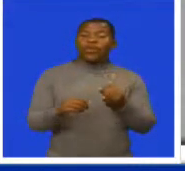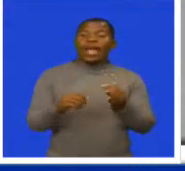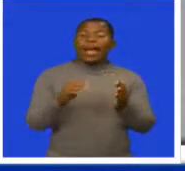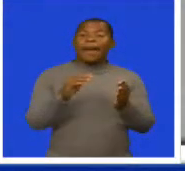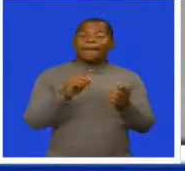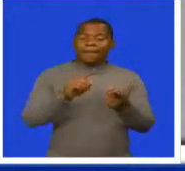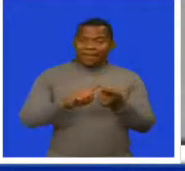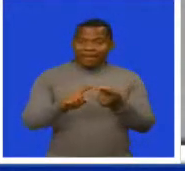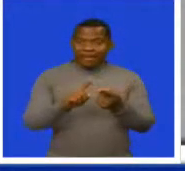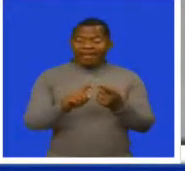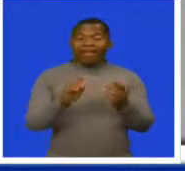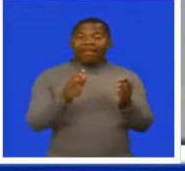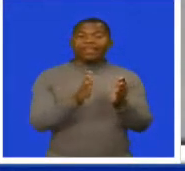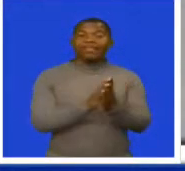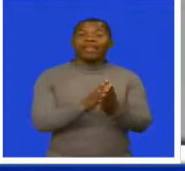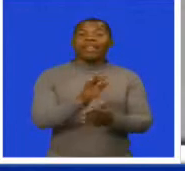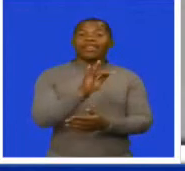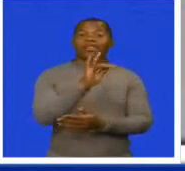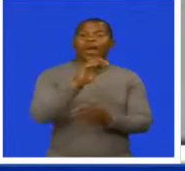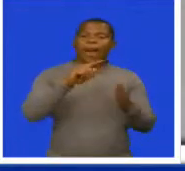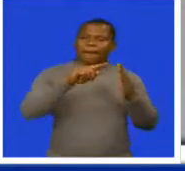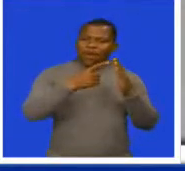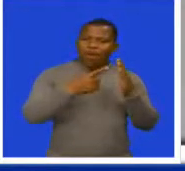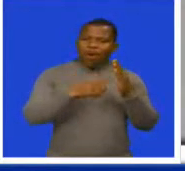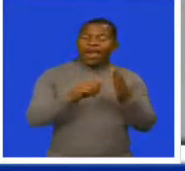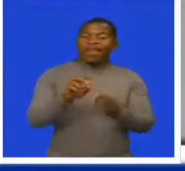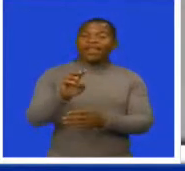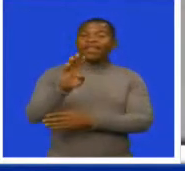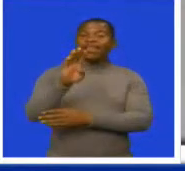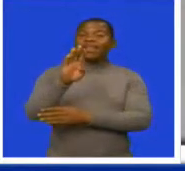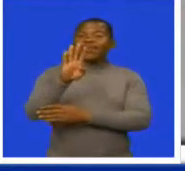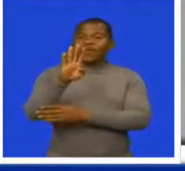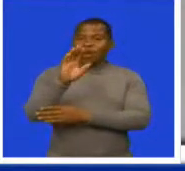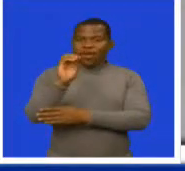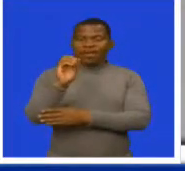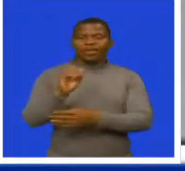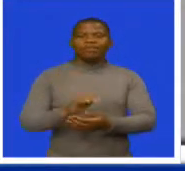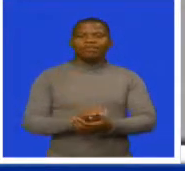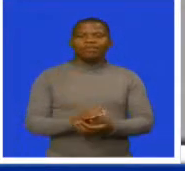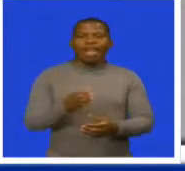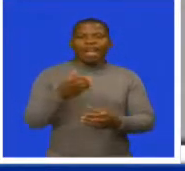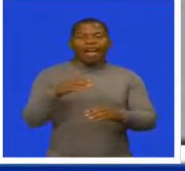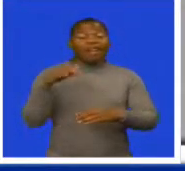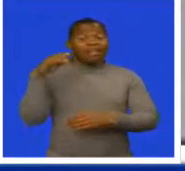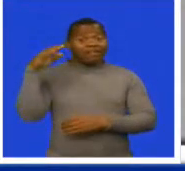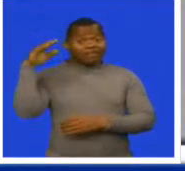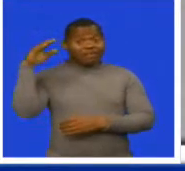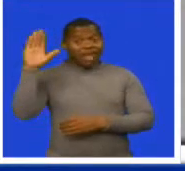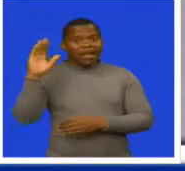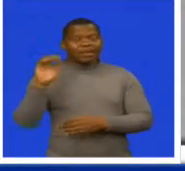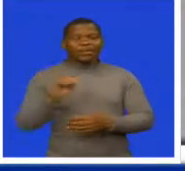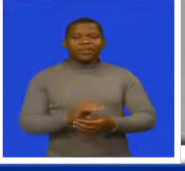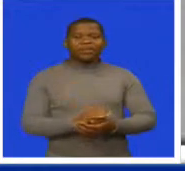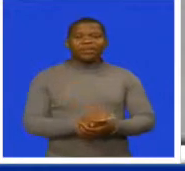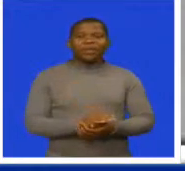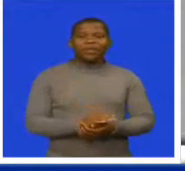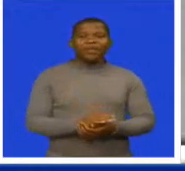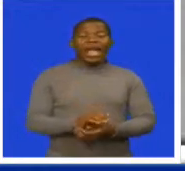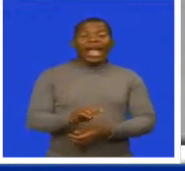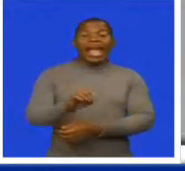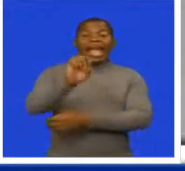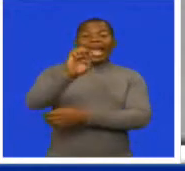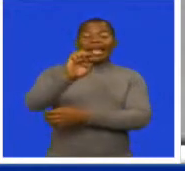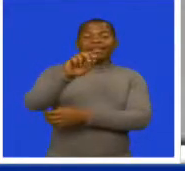senyalongwana lomhle sabuka leto leti qhamuka ngaphandle. Inhlangano English Premier League yesememetele ukuthi balandzeli sebatawubuyela ke